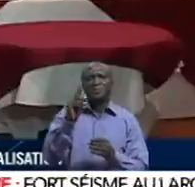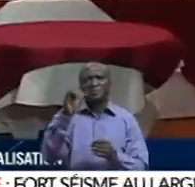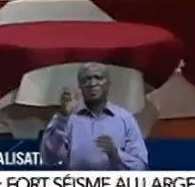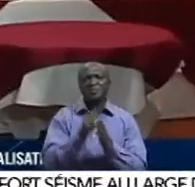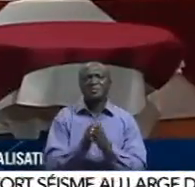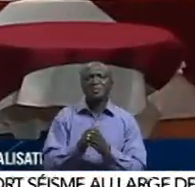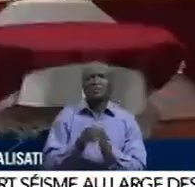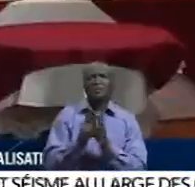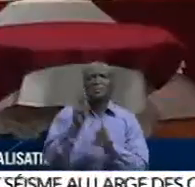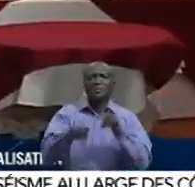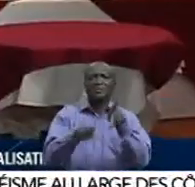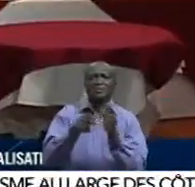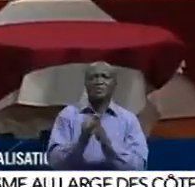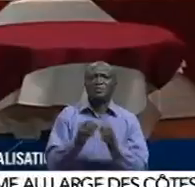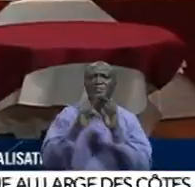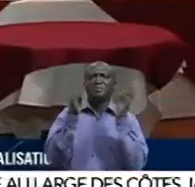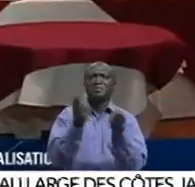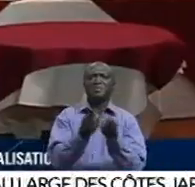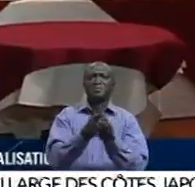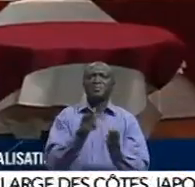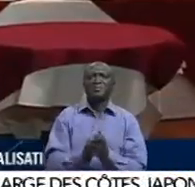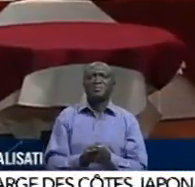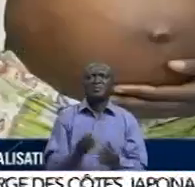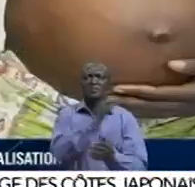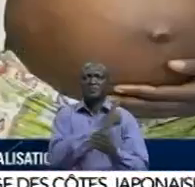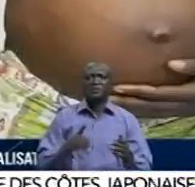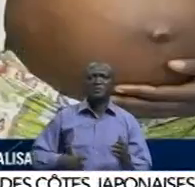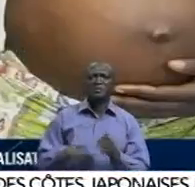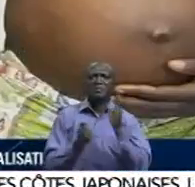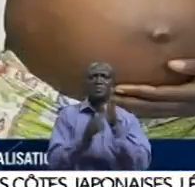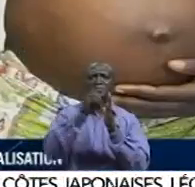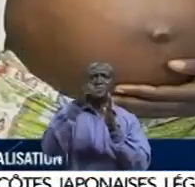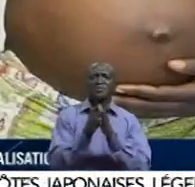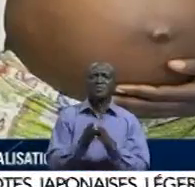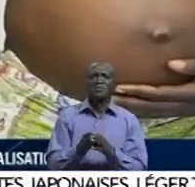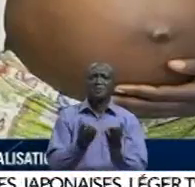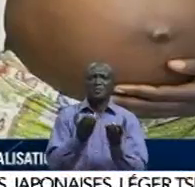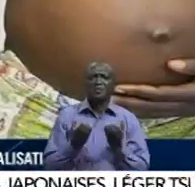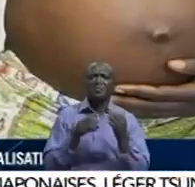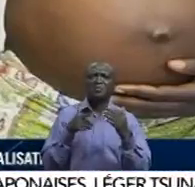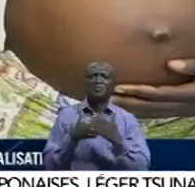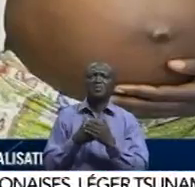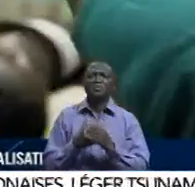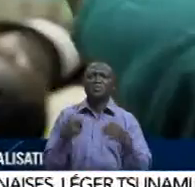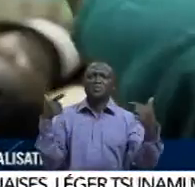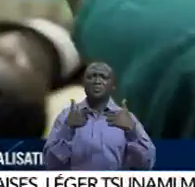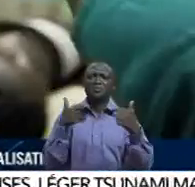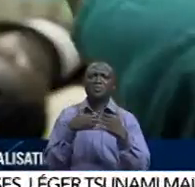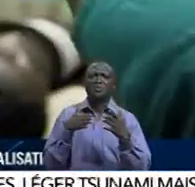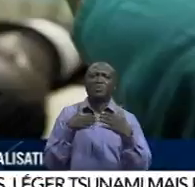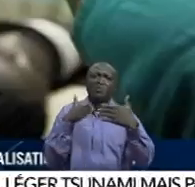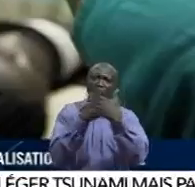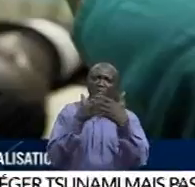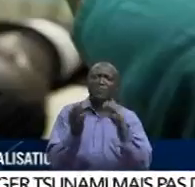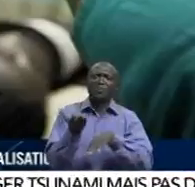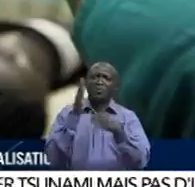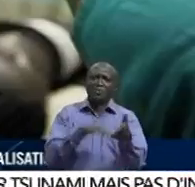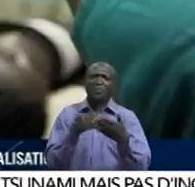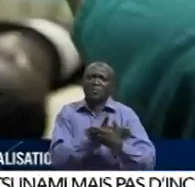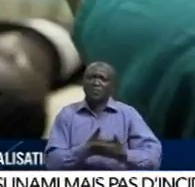démographique les réseaux des parlementaires en population et développement compte lutter contre la mortalité maternelle et néonatale en